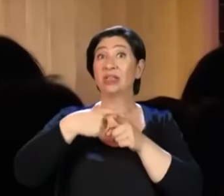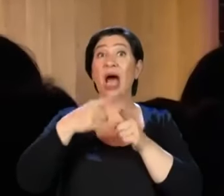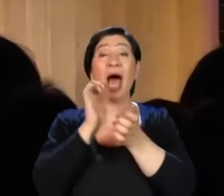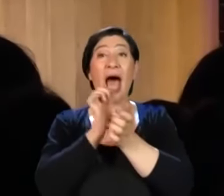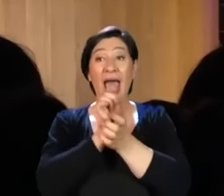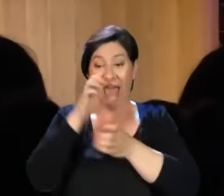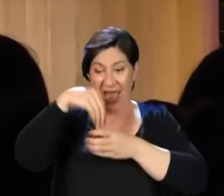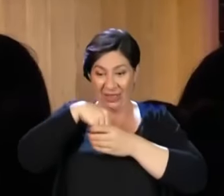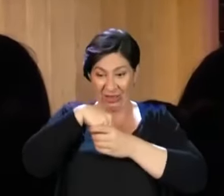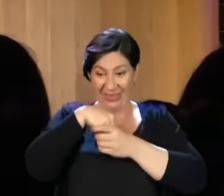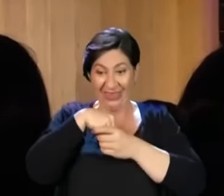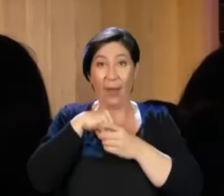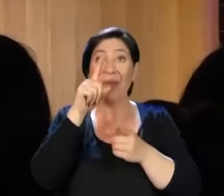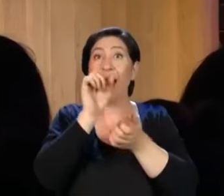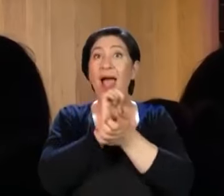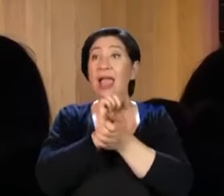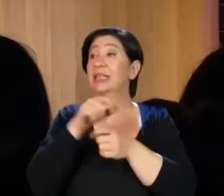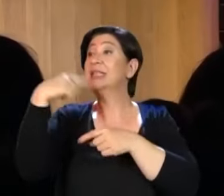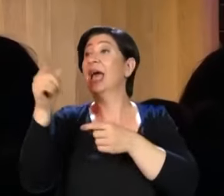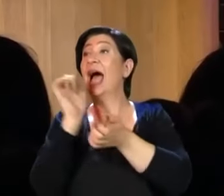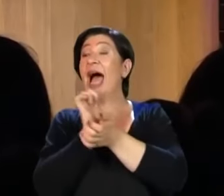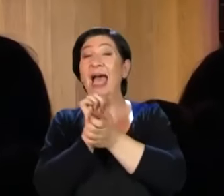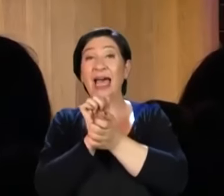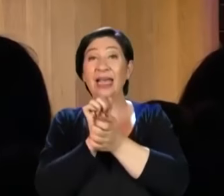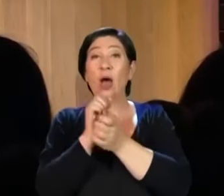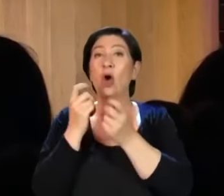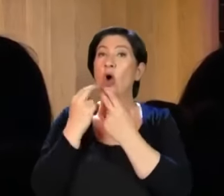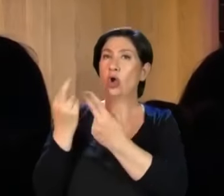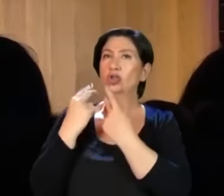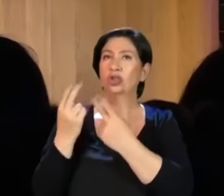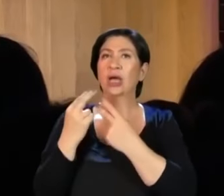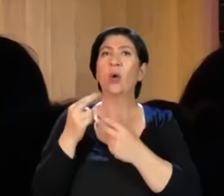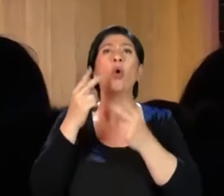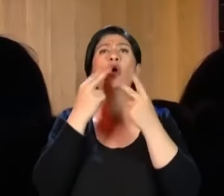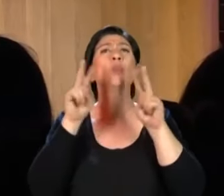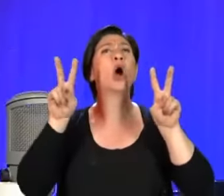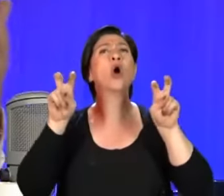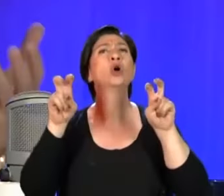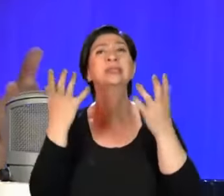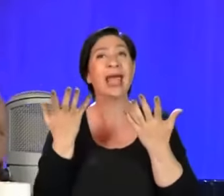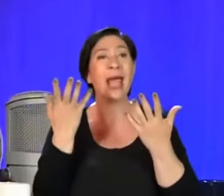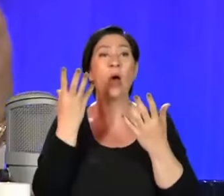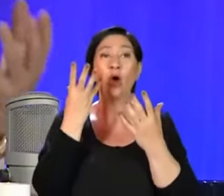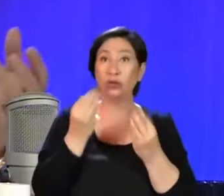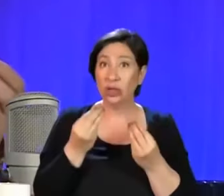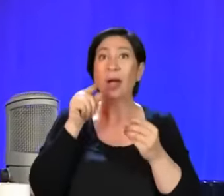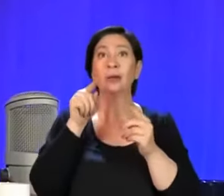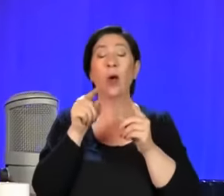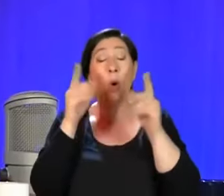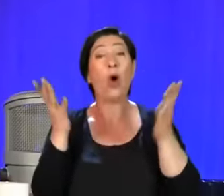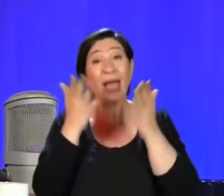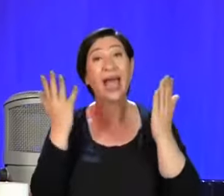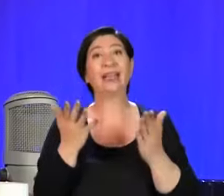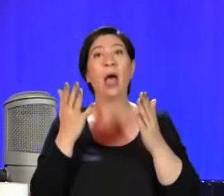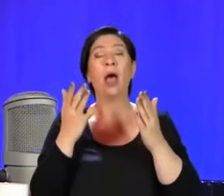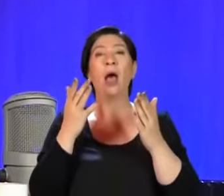aile yapısı içerisinde bir aile diğer aileyle konuşurlarken konuşma akçesi olabilecek kadar da